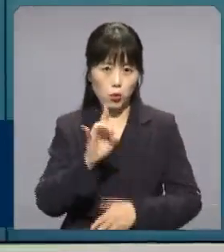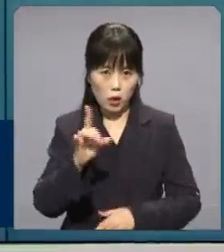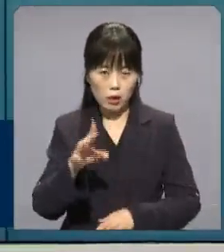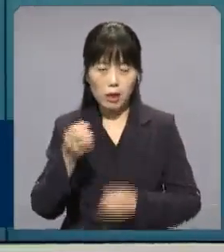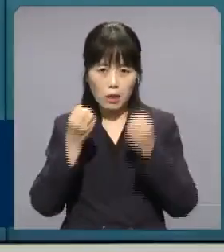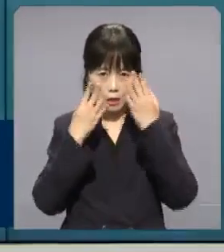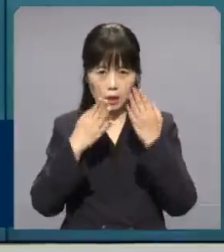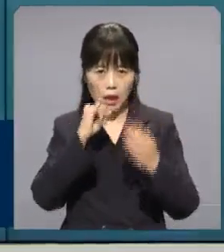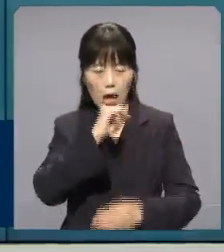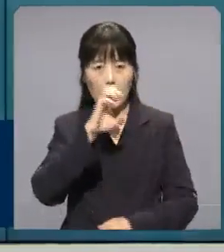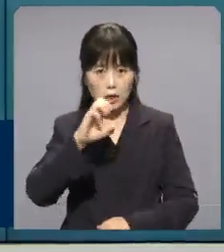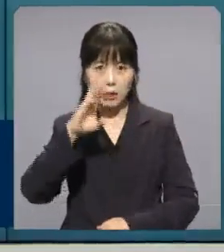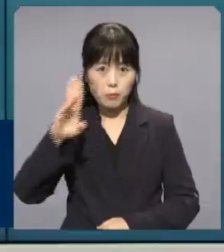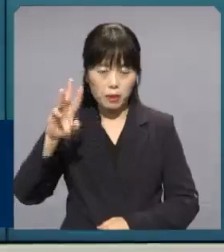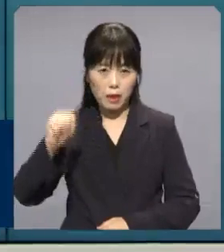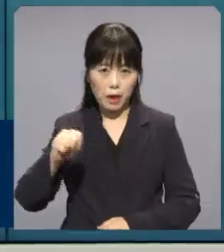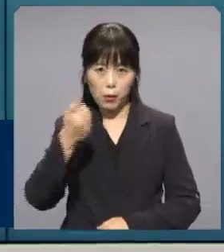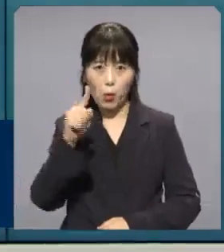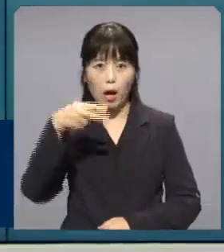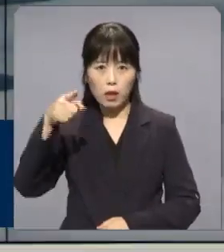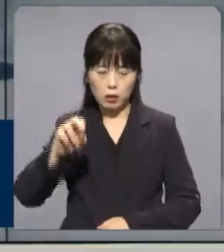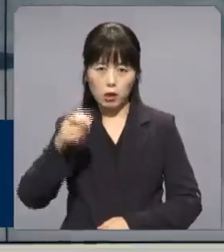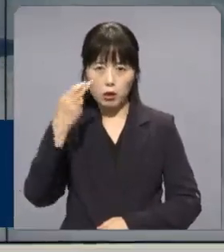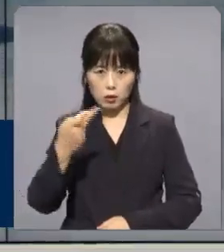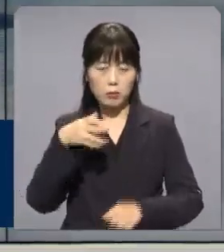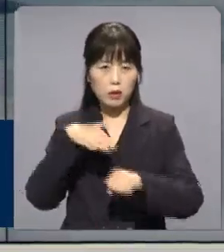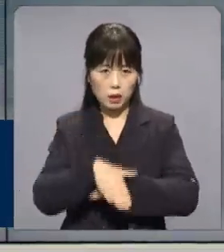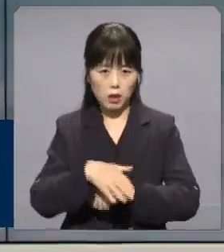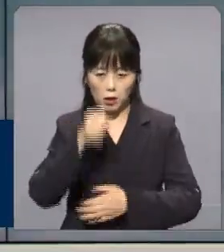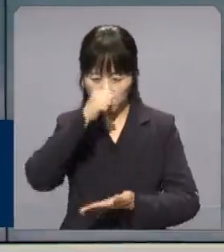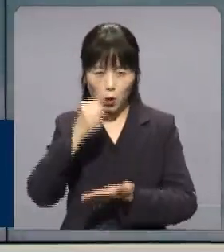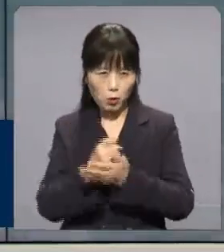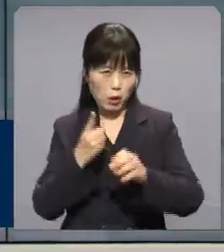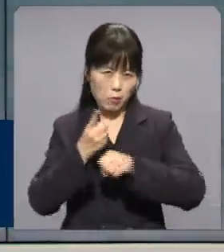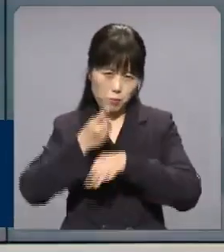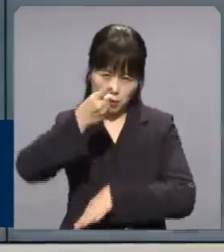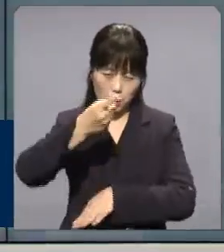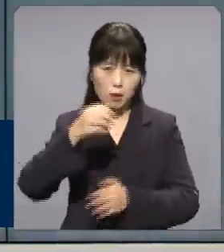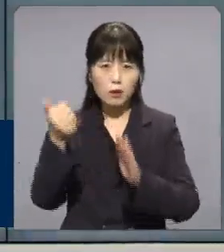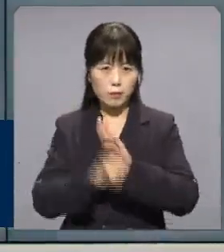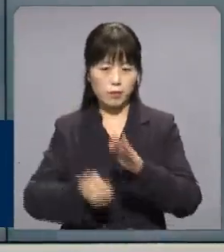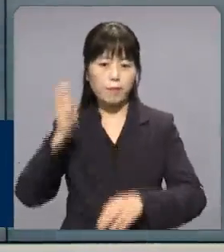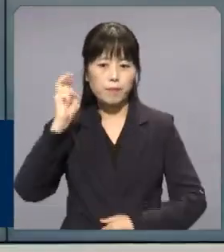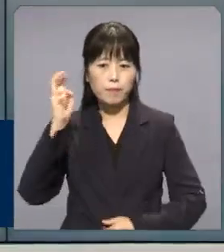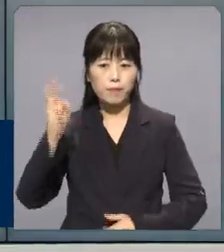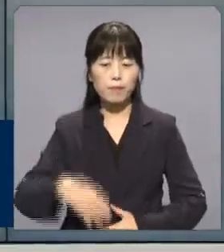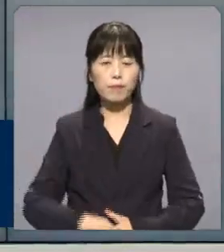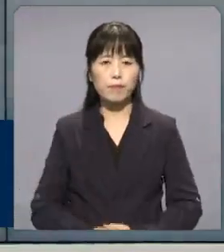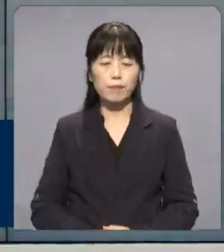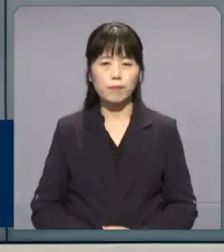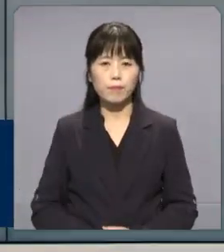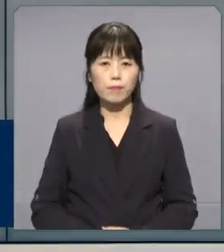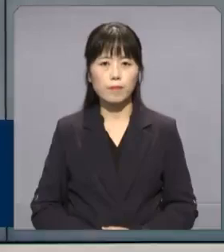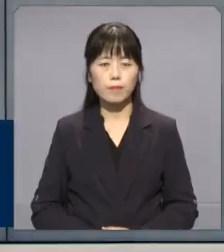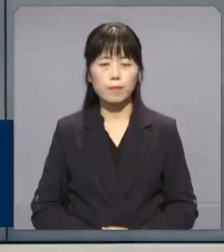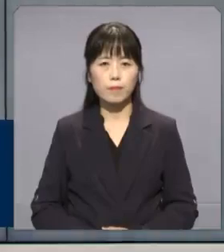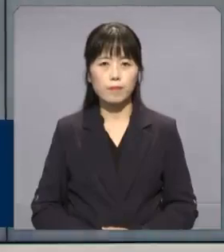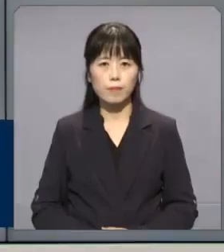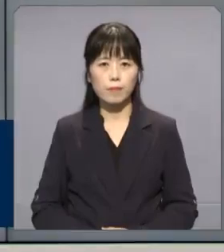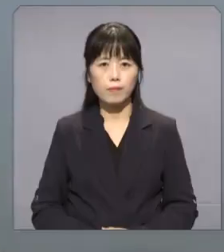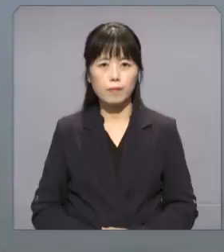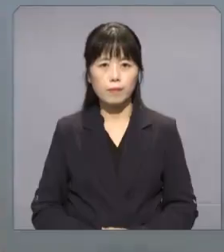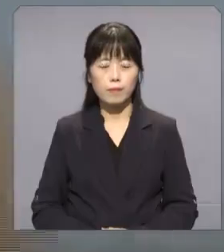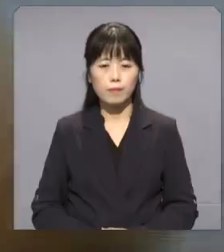신형 ICBM 화성 17형으로 추정되는데 정상 비행에는 실패한 것으로 보입니다. 첫 소식 김용재 기자입니다.